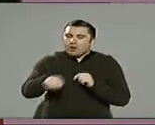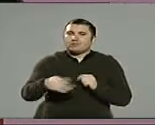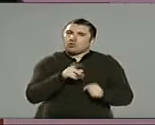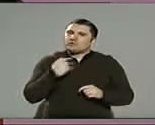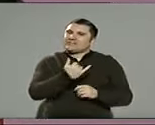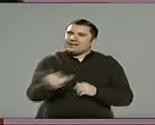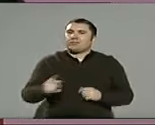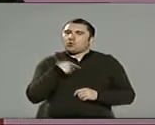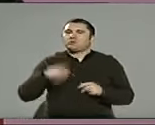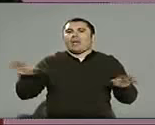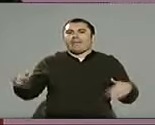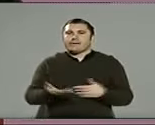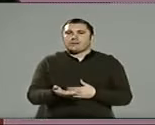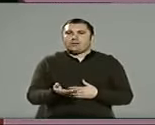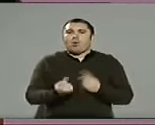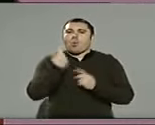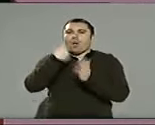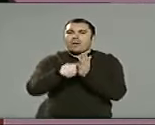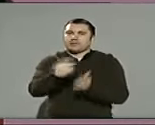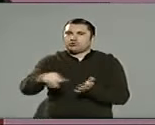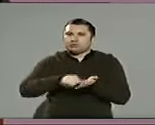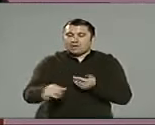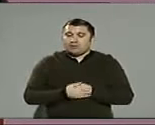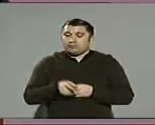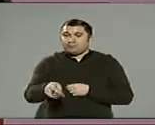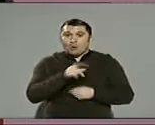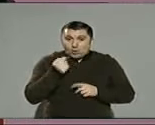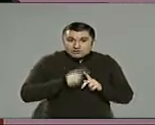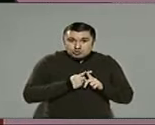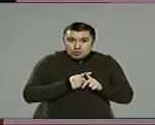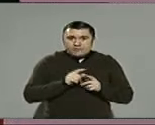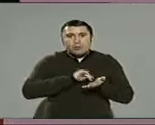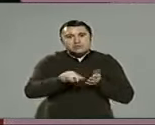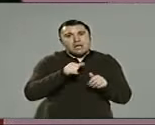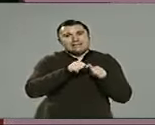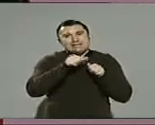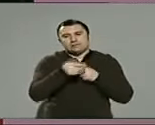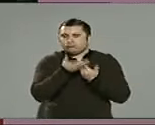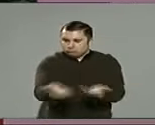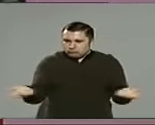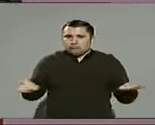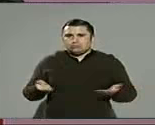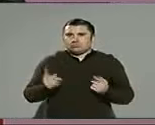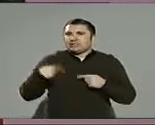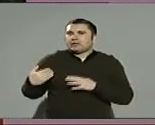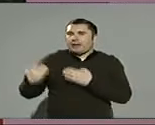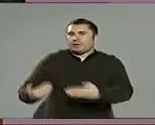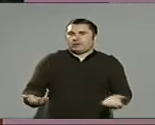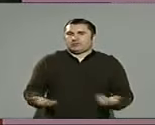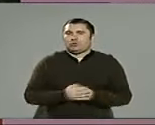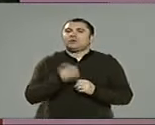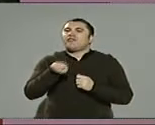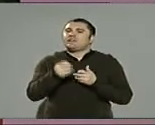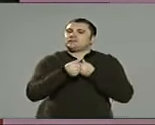Enkeln. Sie werden die Zinsen für unsere Schulden abbetragen müssen. Und sie werden die finanziellen Folgen und